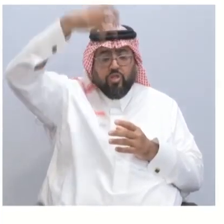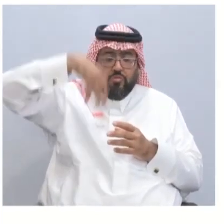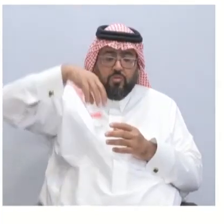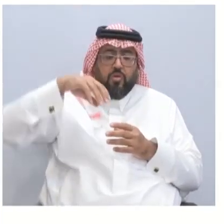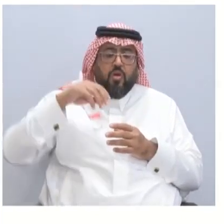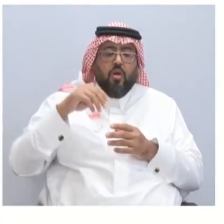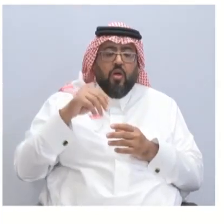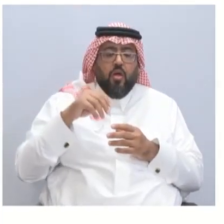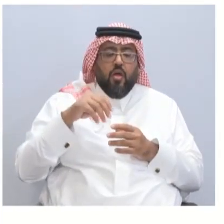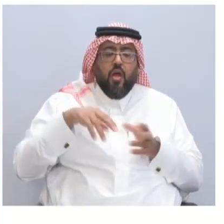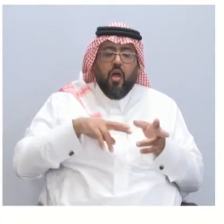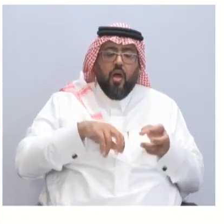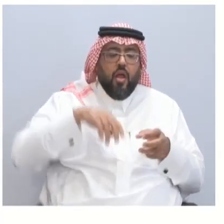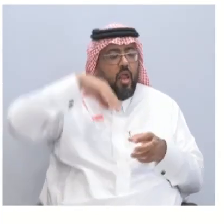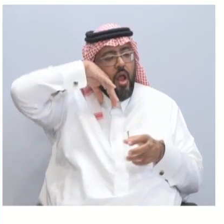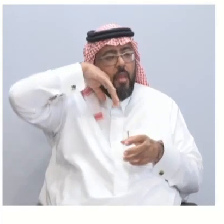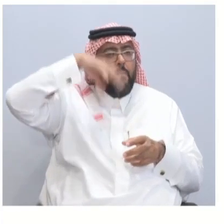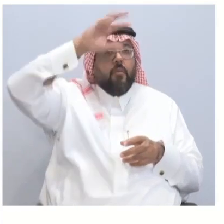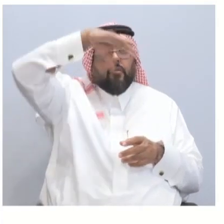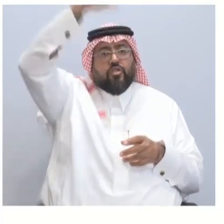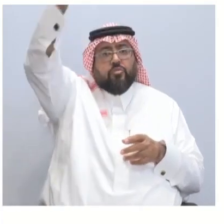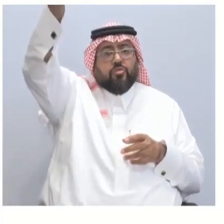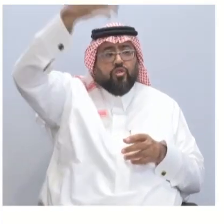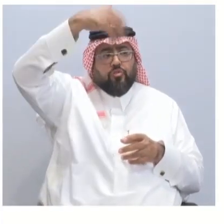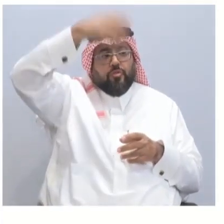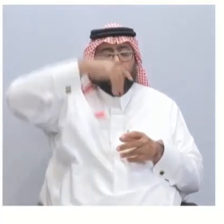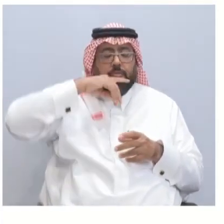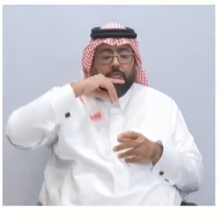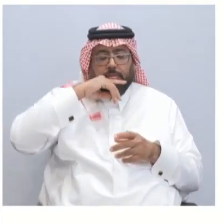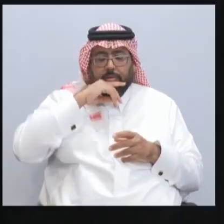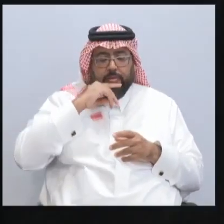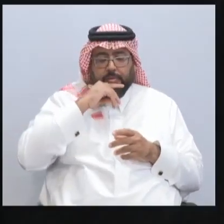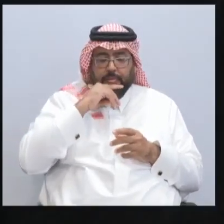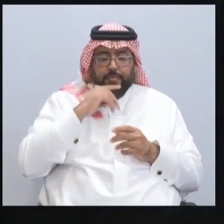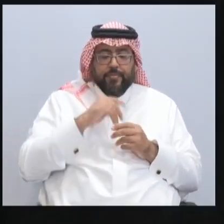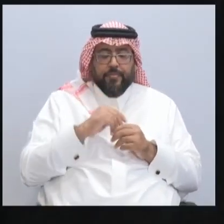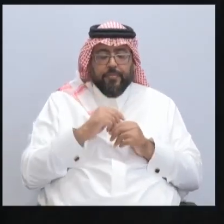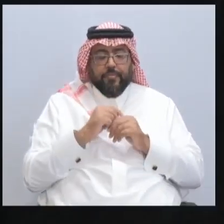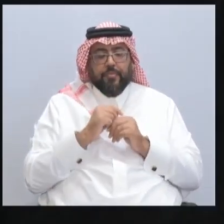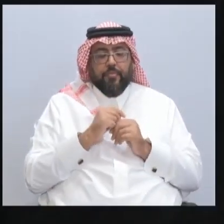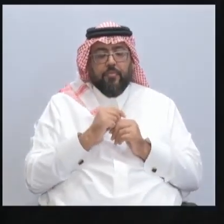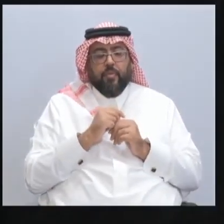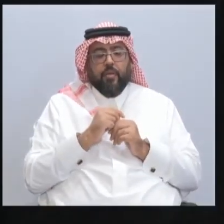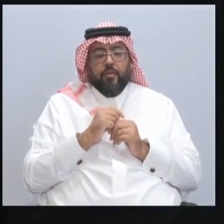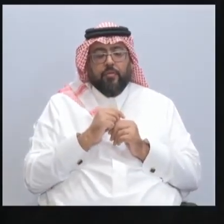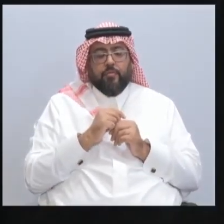من اللحوم والماش من دول اخرى هذه الثروه